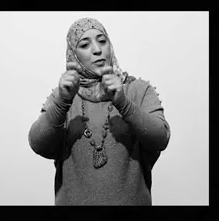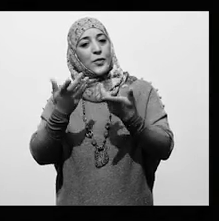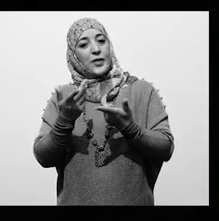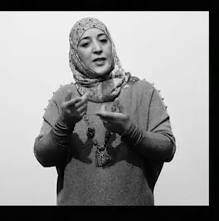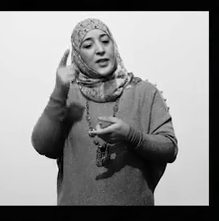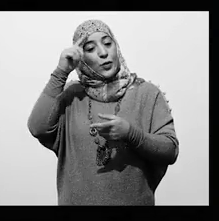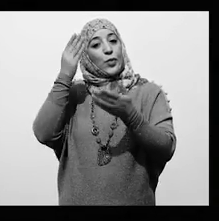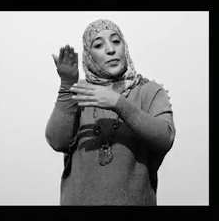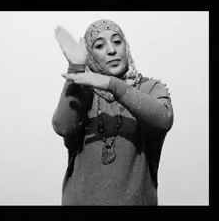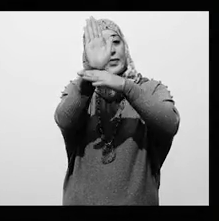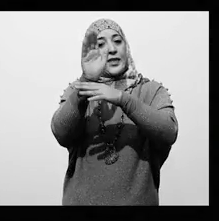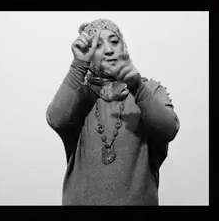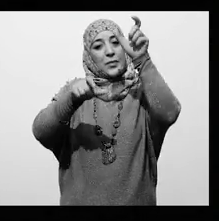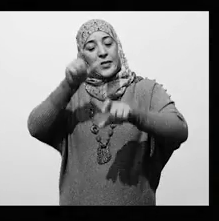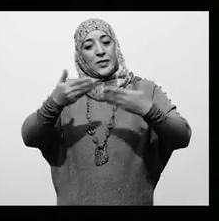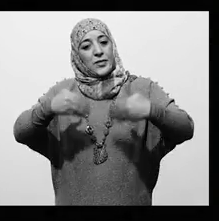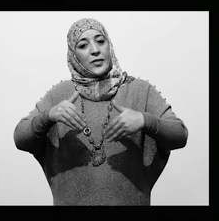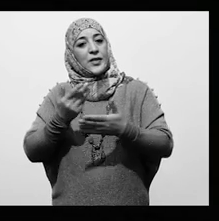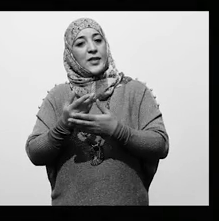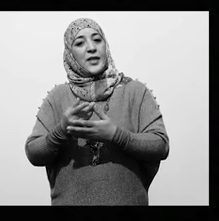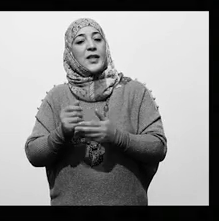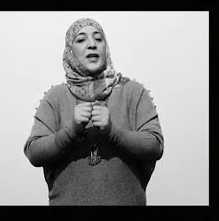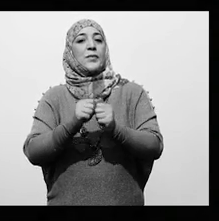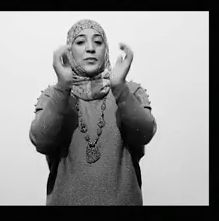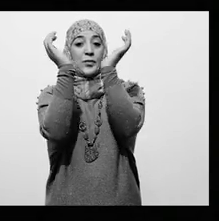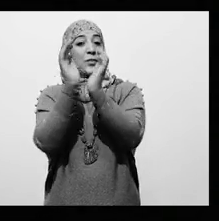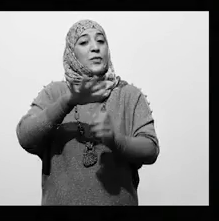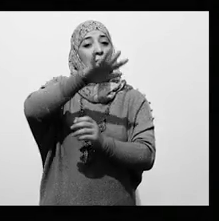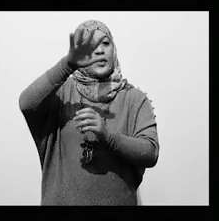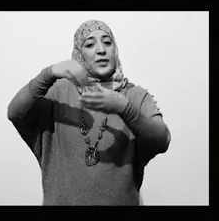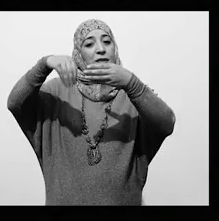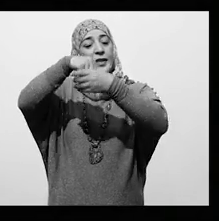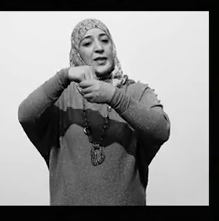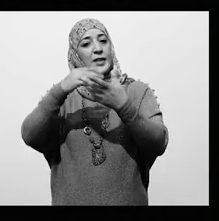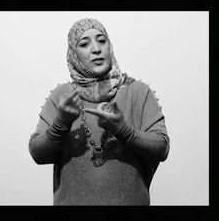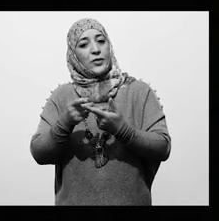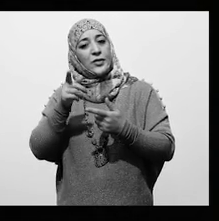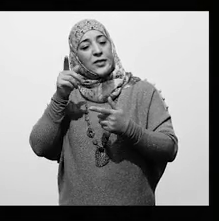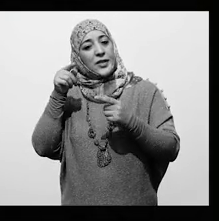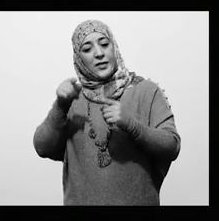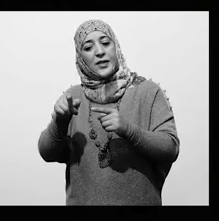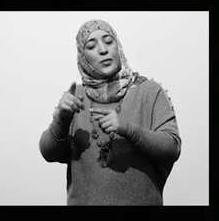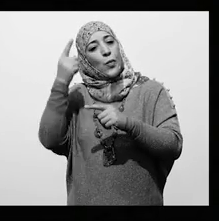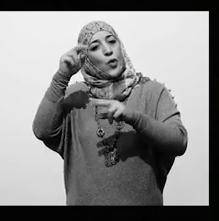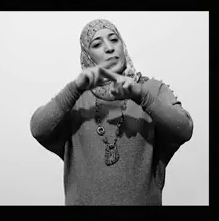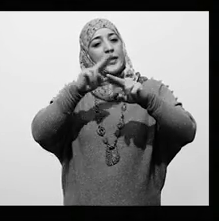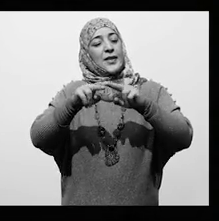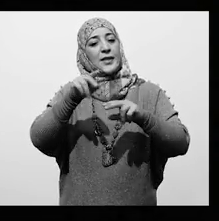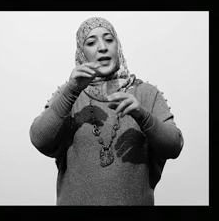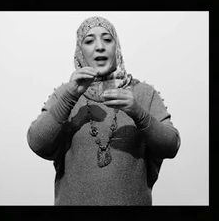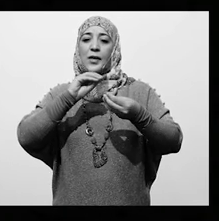handicap les politiques publiques inclusif pour améliorer la situation là où ils se trouvent